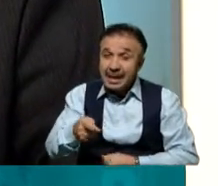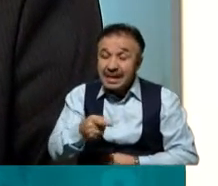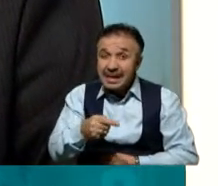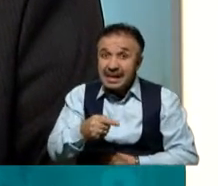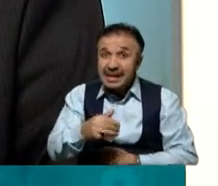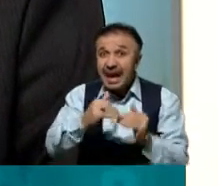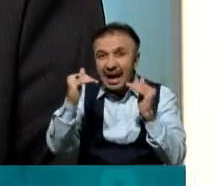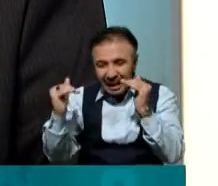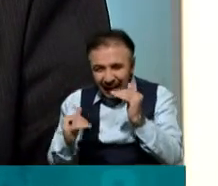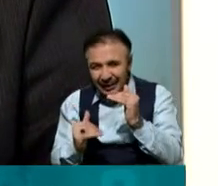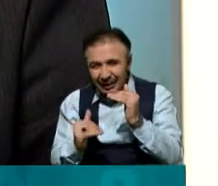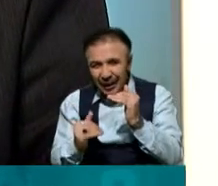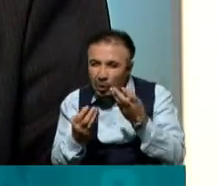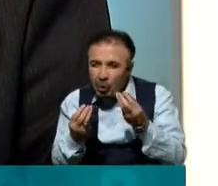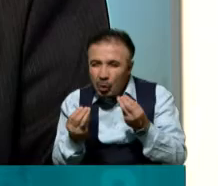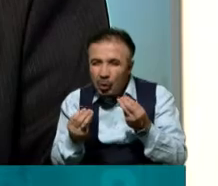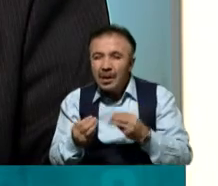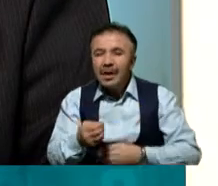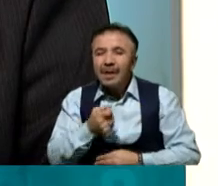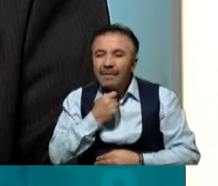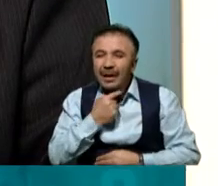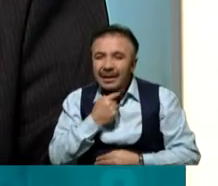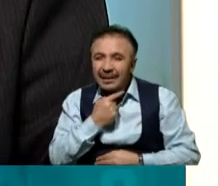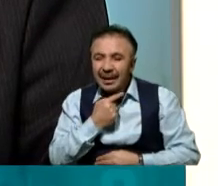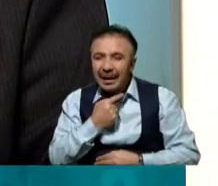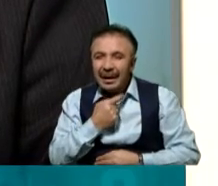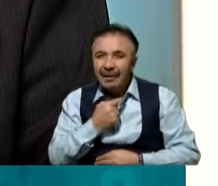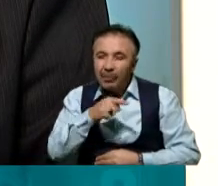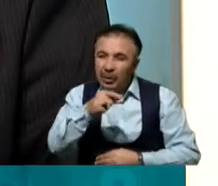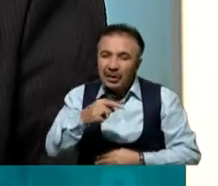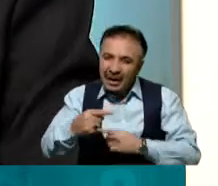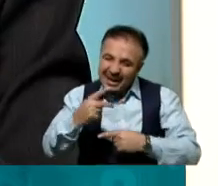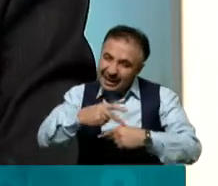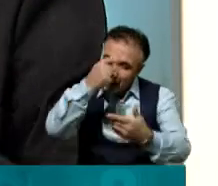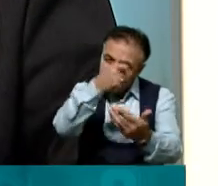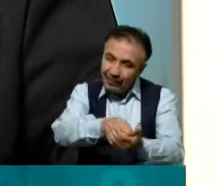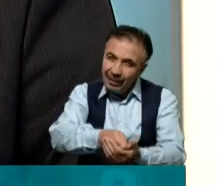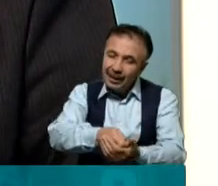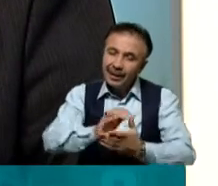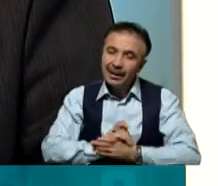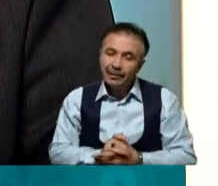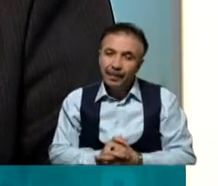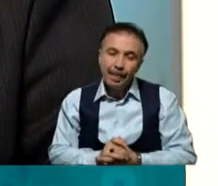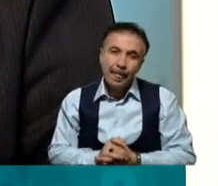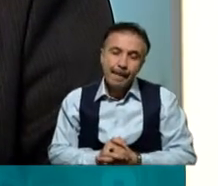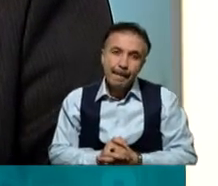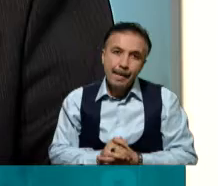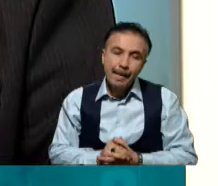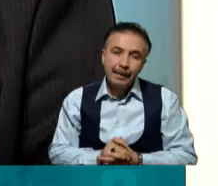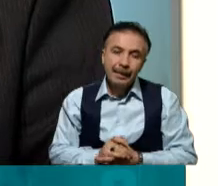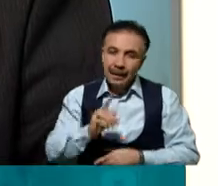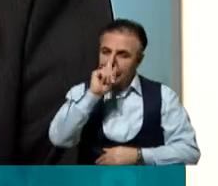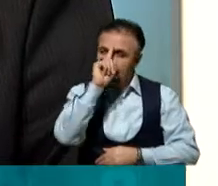Yani zekat fakirin hakkıdır. Yakın akrabamız böyle bir imkanları varsa